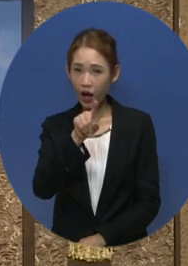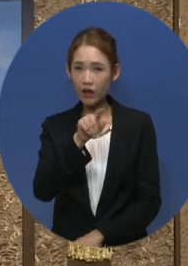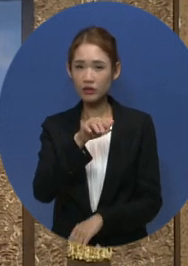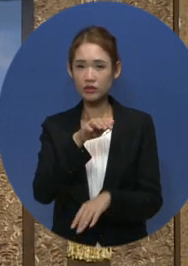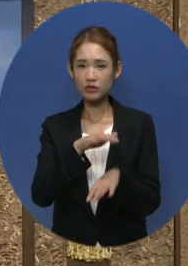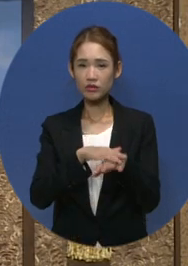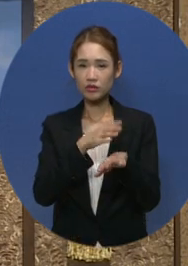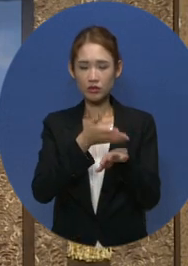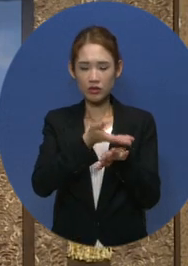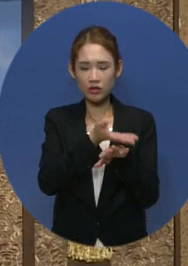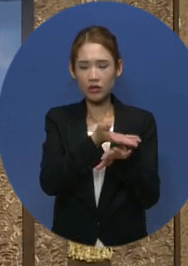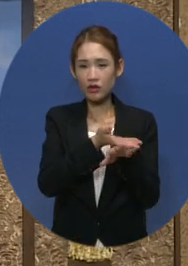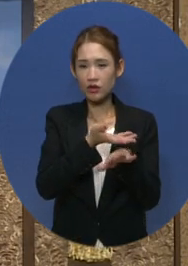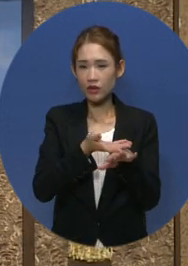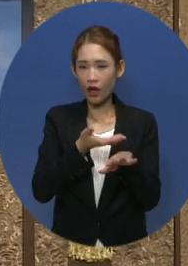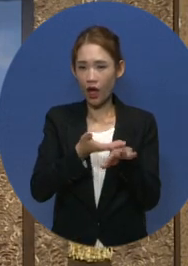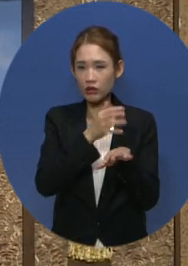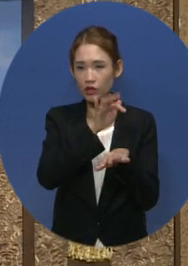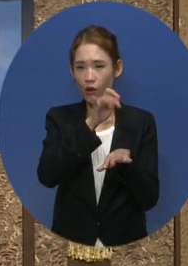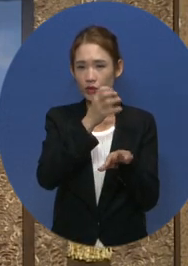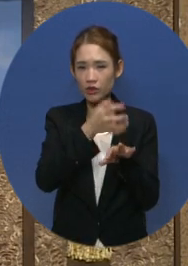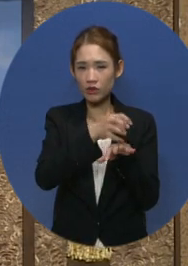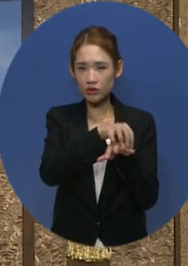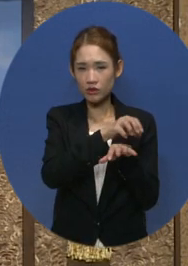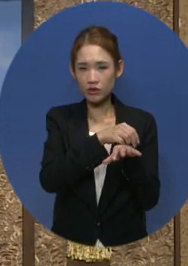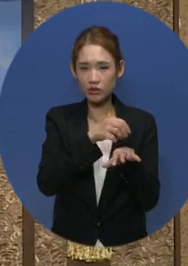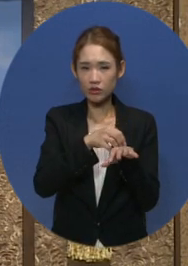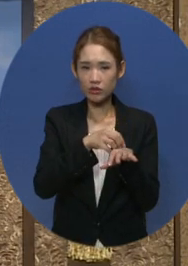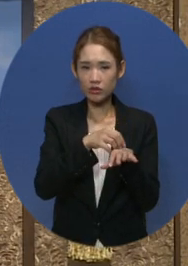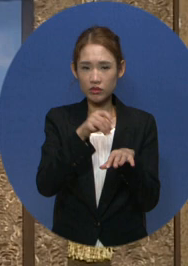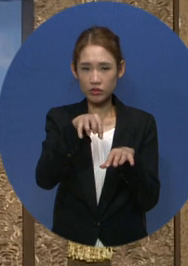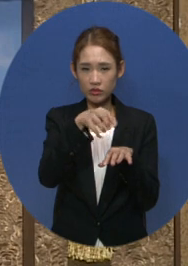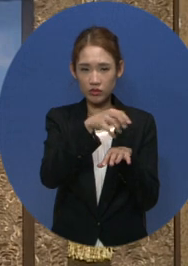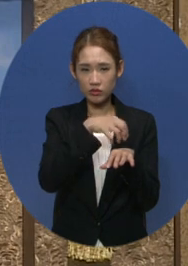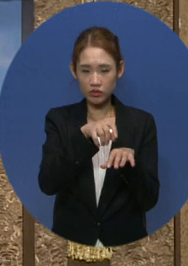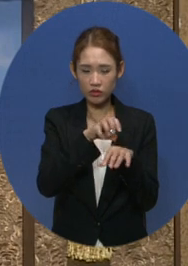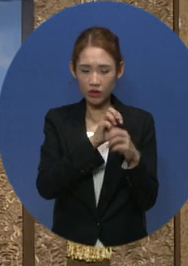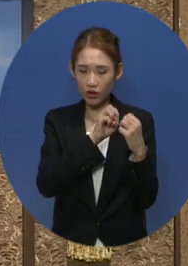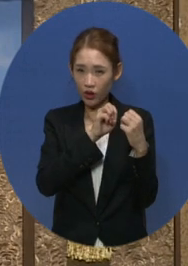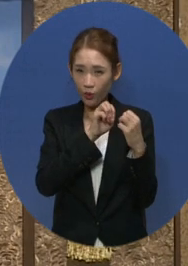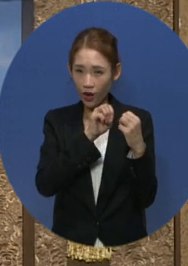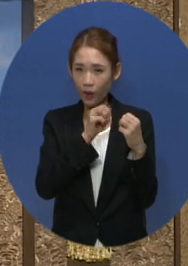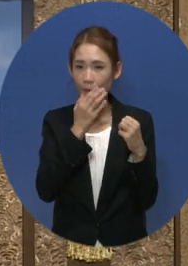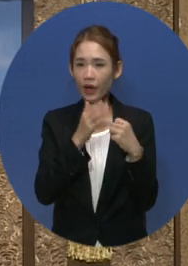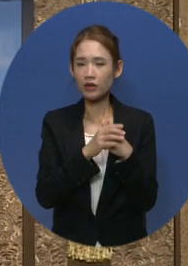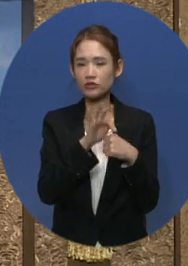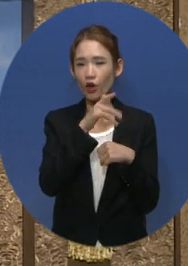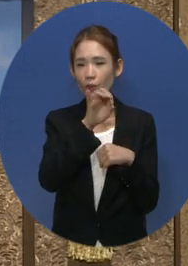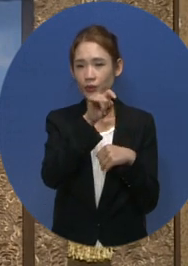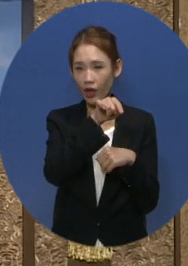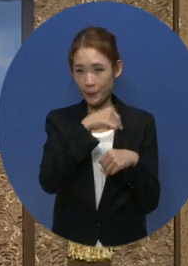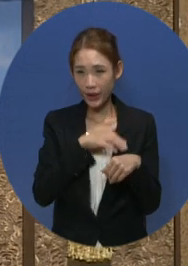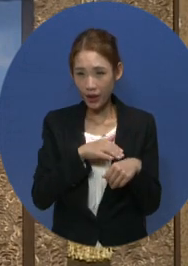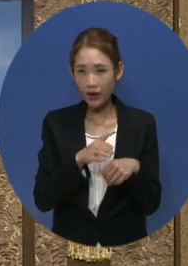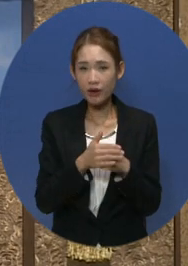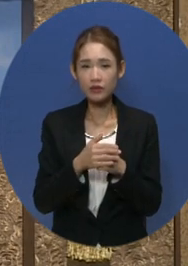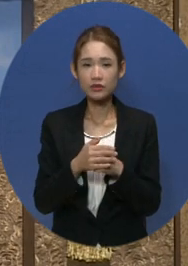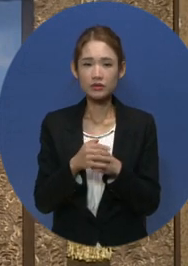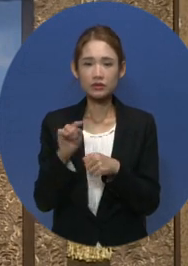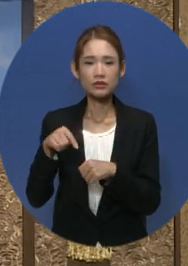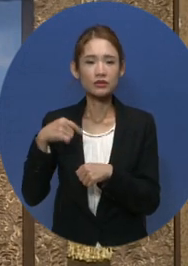여기다가 점자를 찍어가지고 대화를 해요. 6점을 찍어가지고 대화를 하면 되거든요. 네. 점자를 하니까. 네. 그